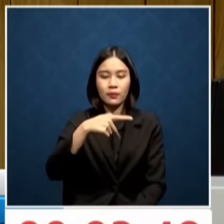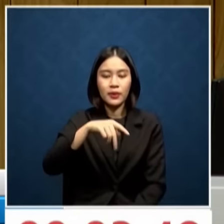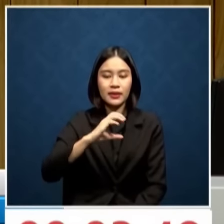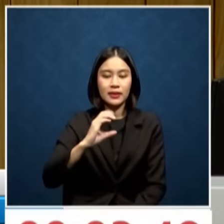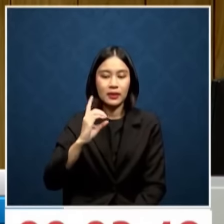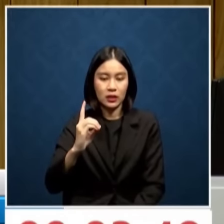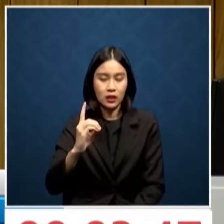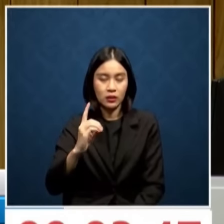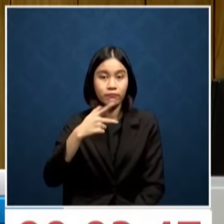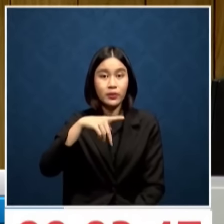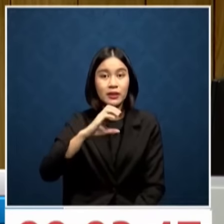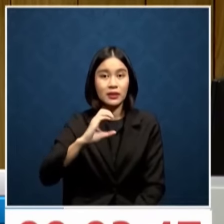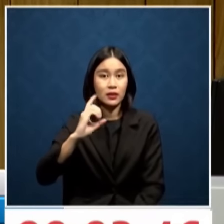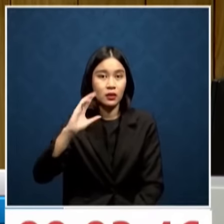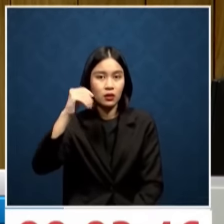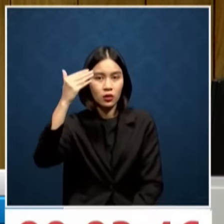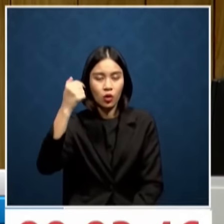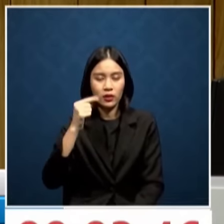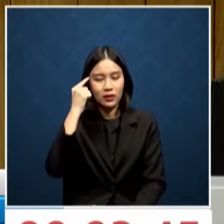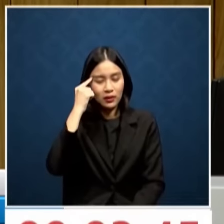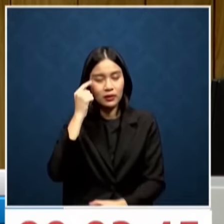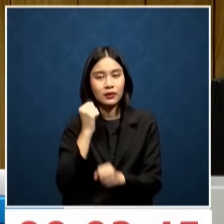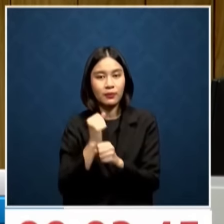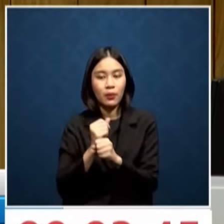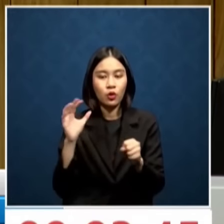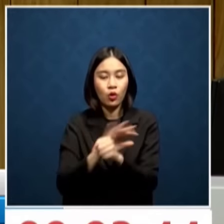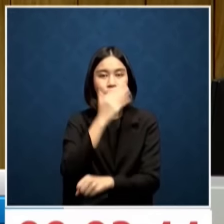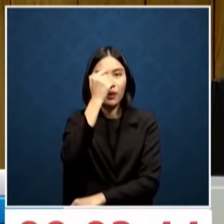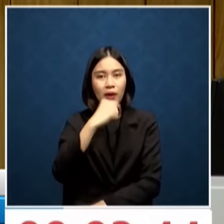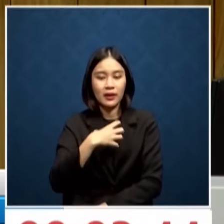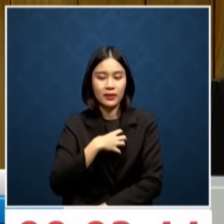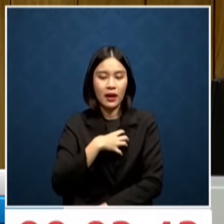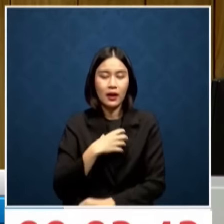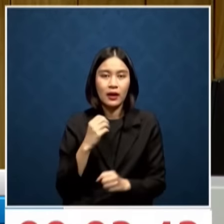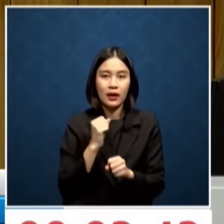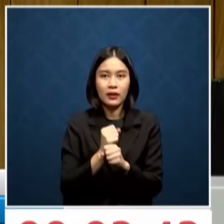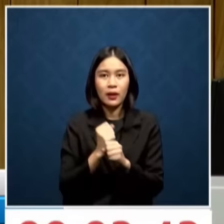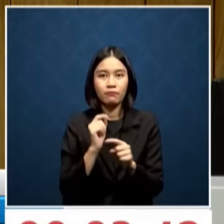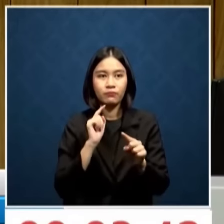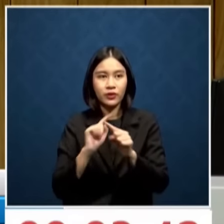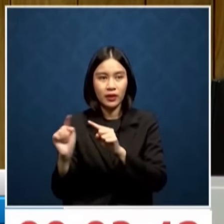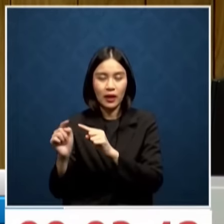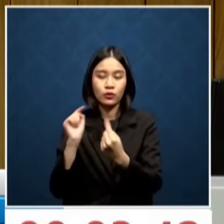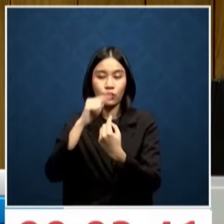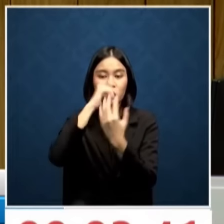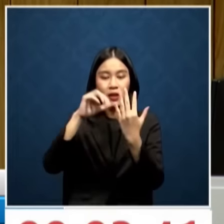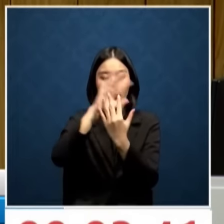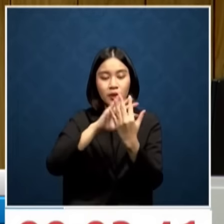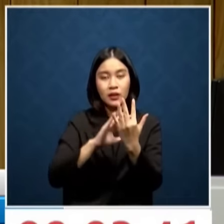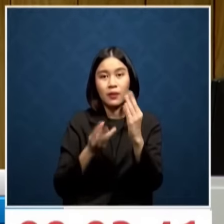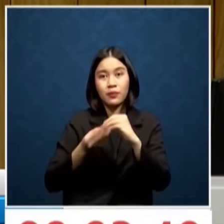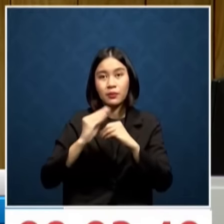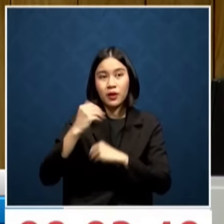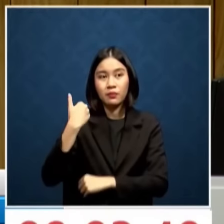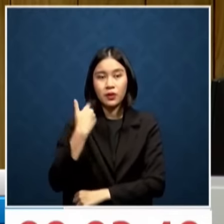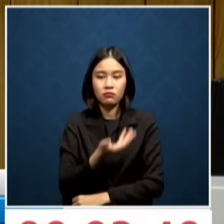เป็นติดเซอร์กิตบอร์ดเนี่ยเราพยายามทุ่มเทเพื่อจะให้มีการผลิตเซอร์กิตบอร์ดในประเทศไทยมากขึ้นท่